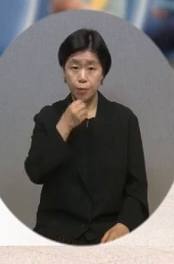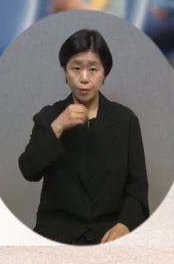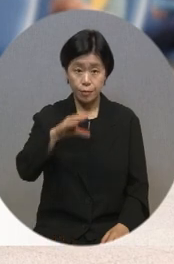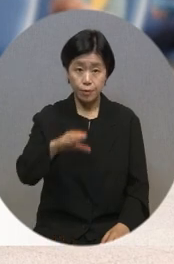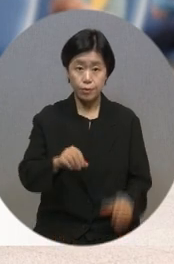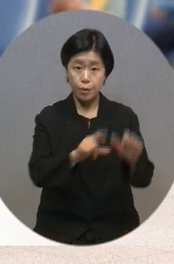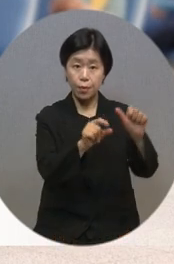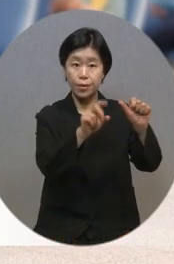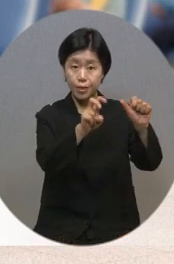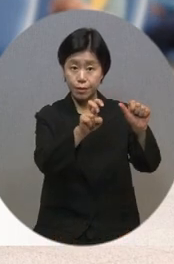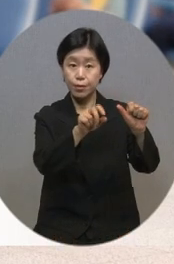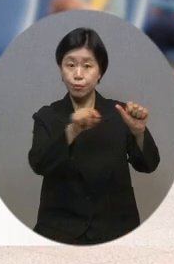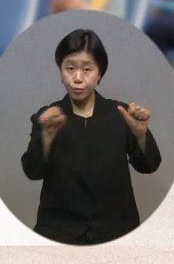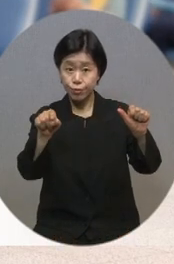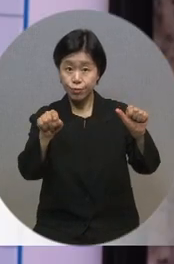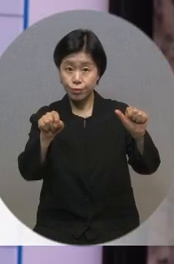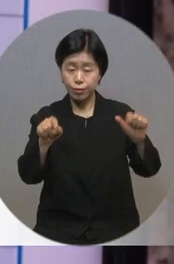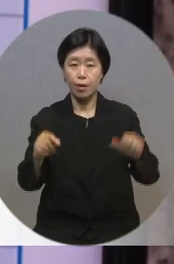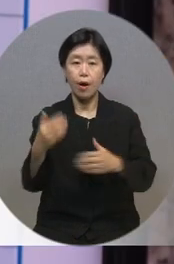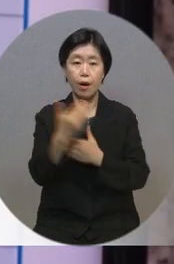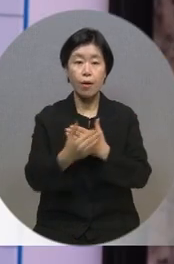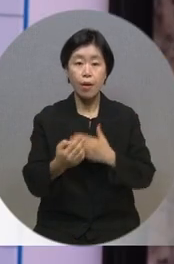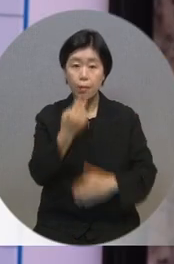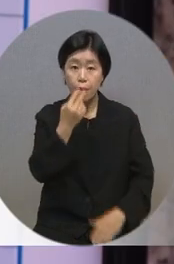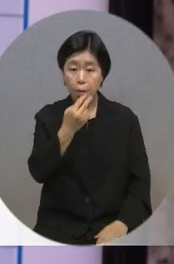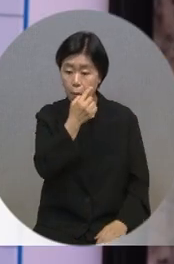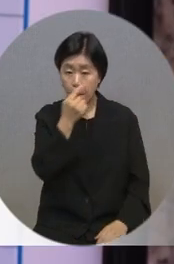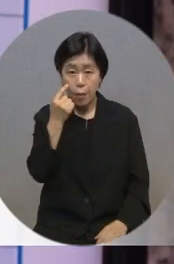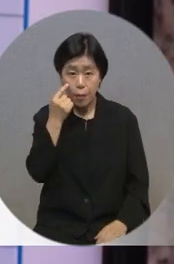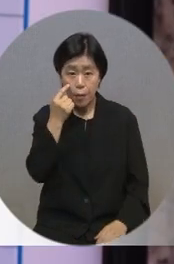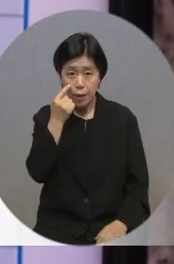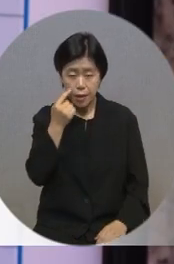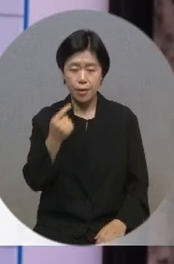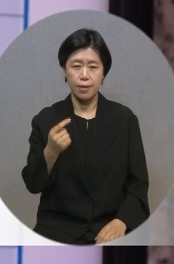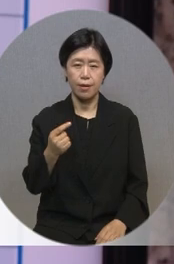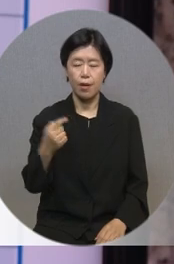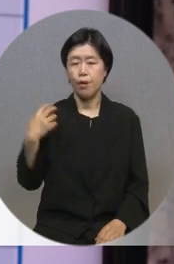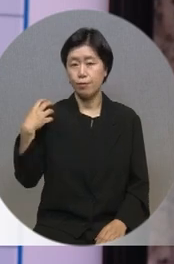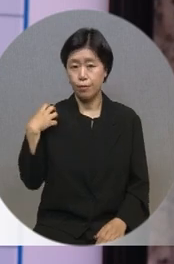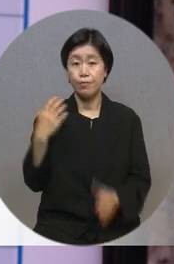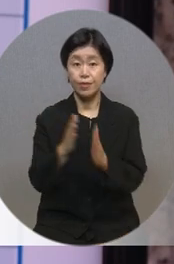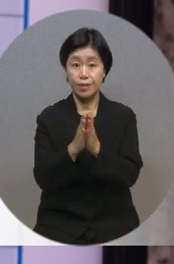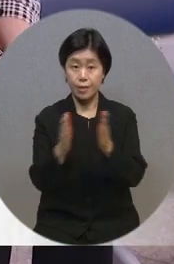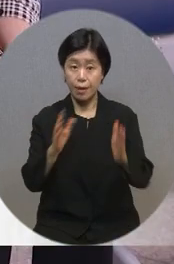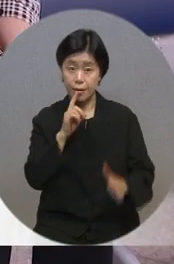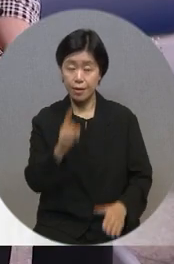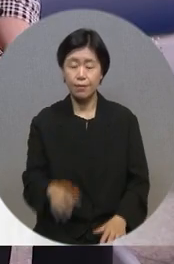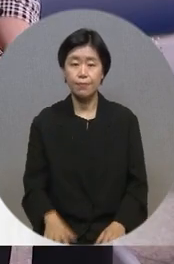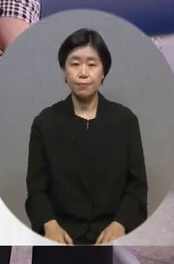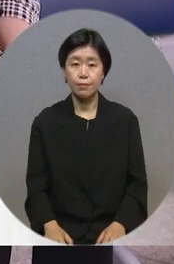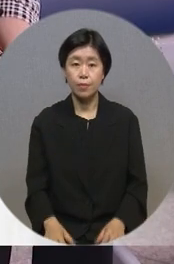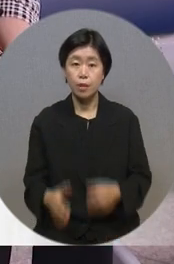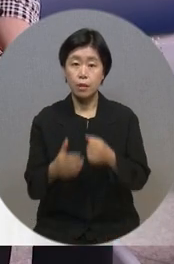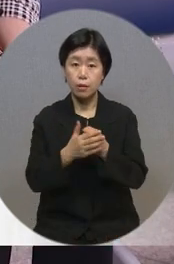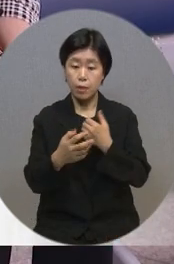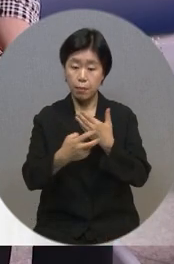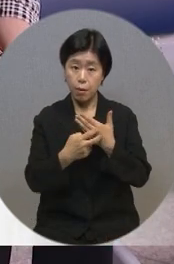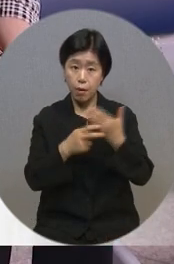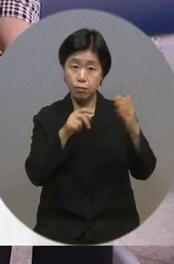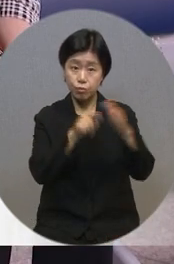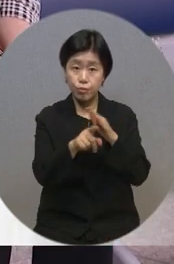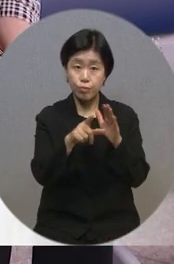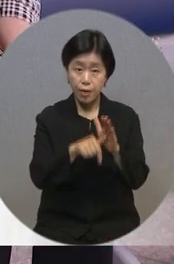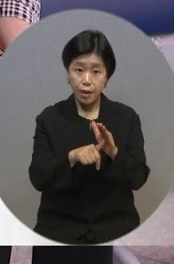보건복지부는 5월 20일부터 건강보험 본인 확인 의무화 제도가 시행된다고 밝혔습니다. 따라서 병의원 진료